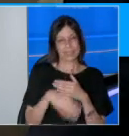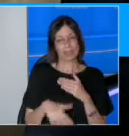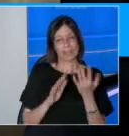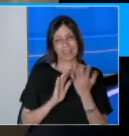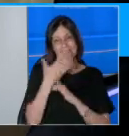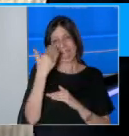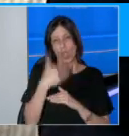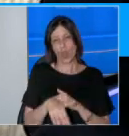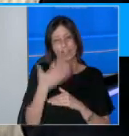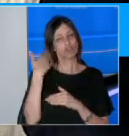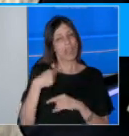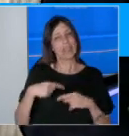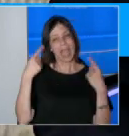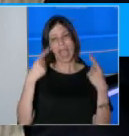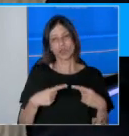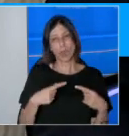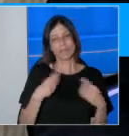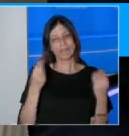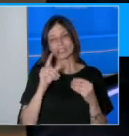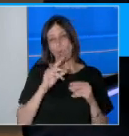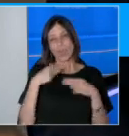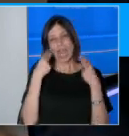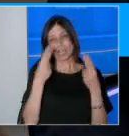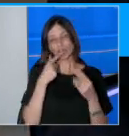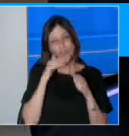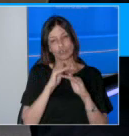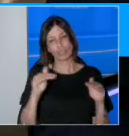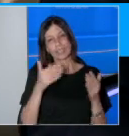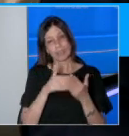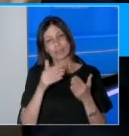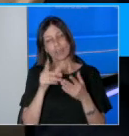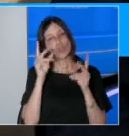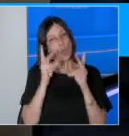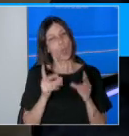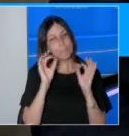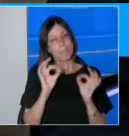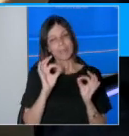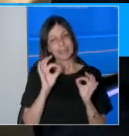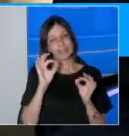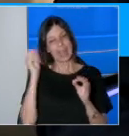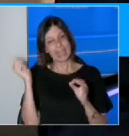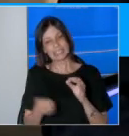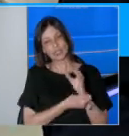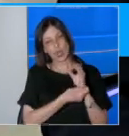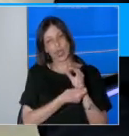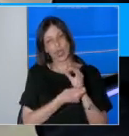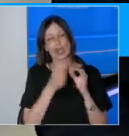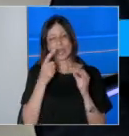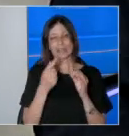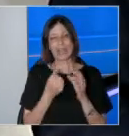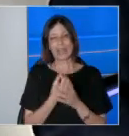בדלקה האחרונה שהייתה היום, והדבר הזה לא יחזור והשקט יימשך, ותוכלו באמת לקצור את היבול. תודה